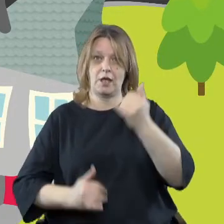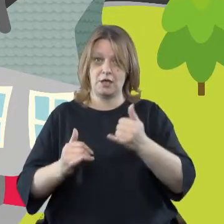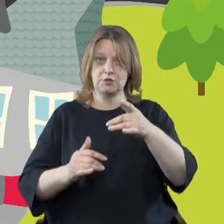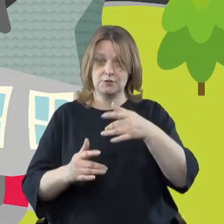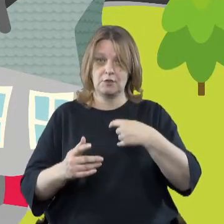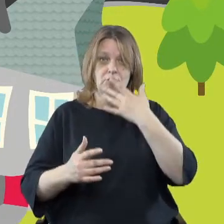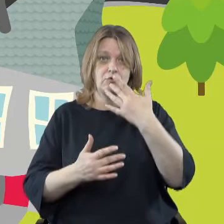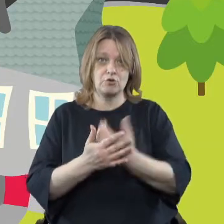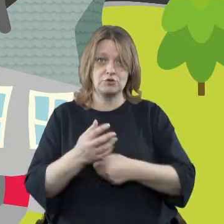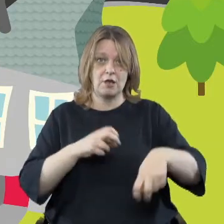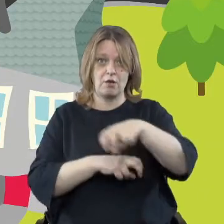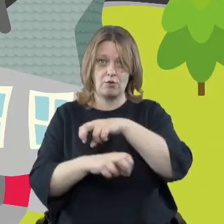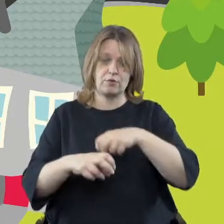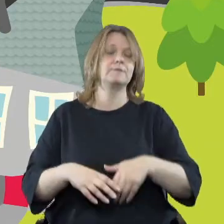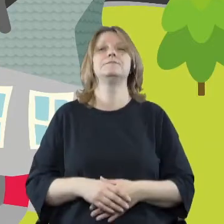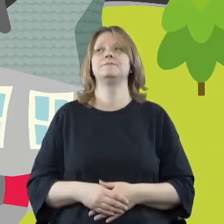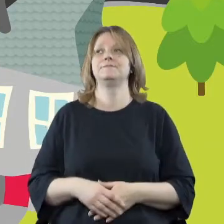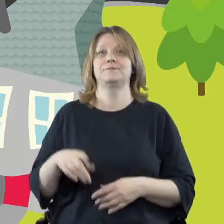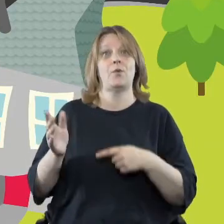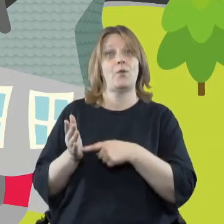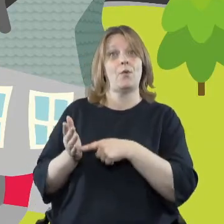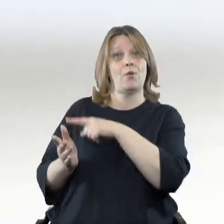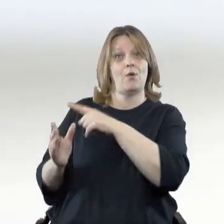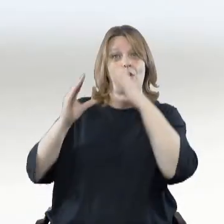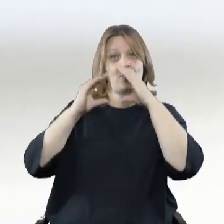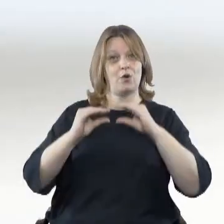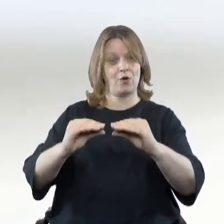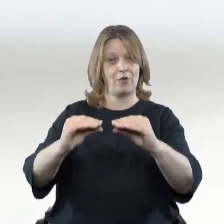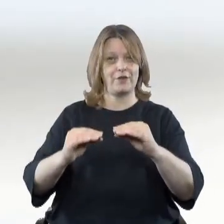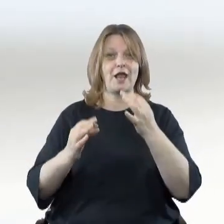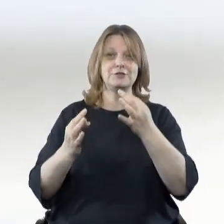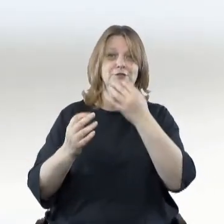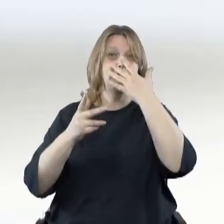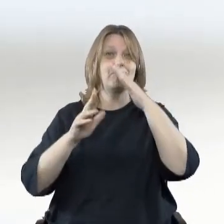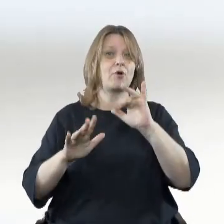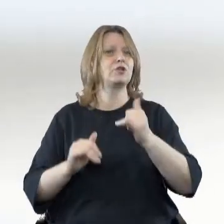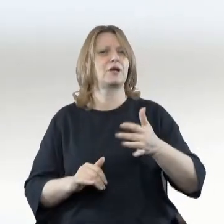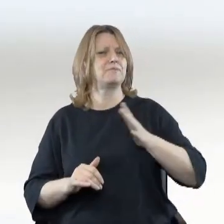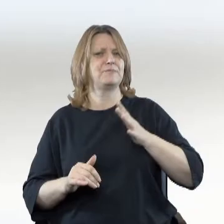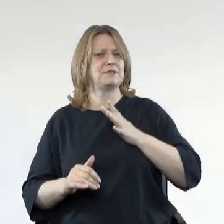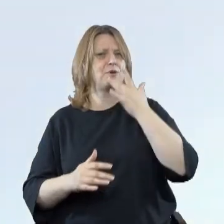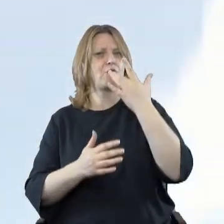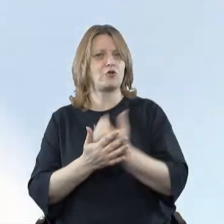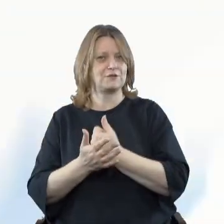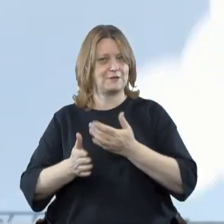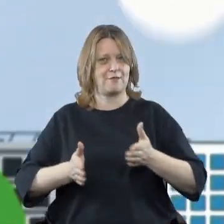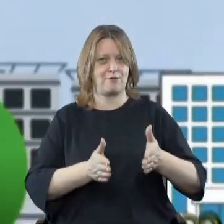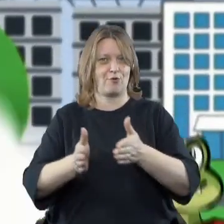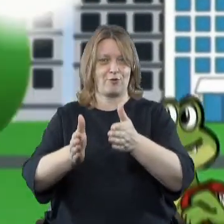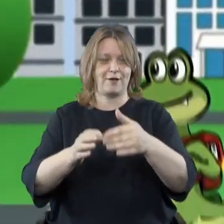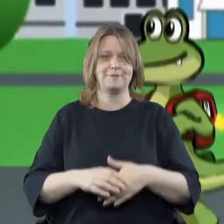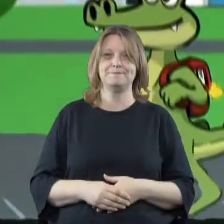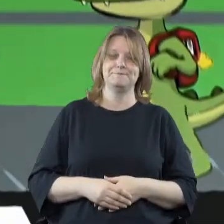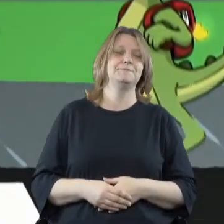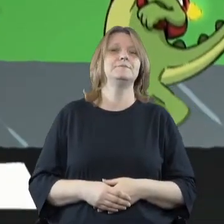ruchu drogowym. To jest krokodyl T-Rex. Dziś pokażę wam, jak bezpiecznie korzystać z dróg.